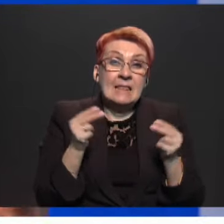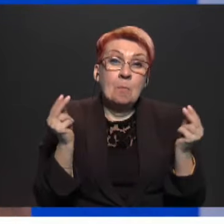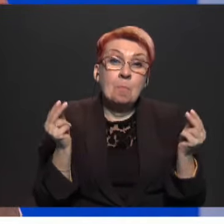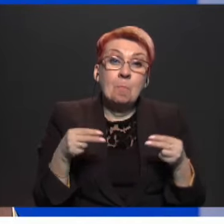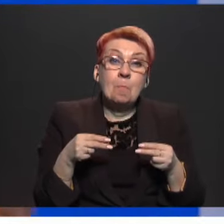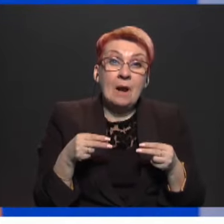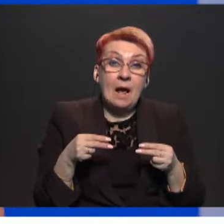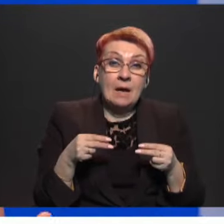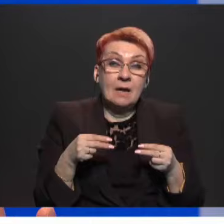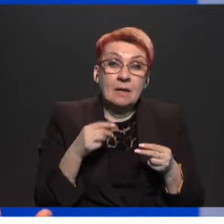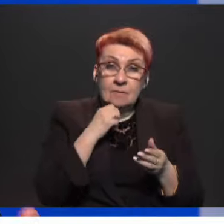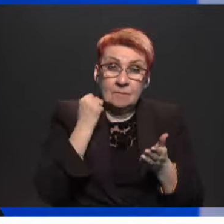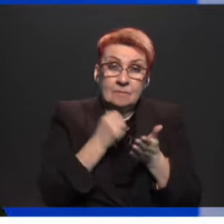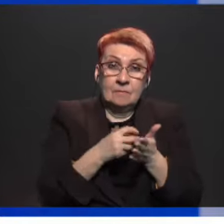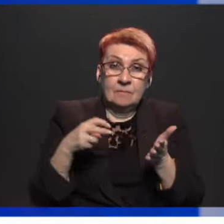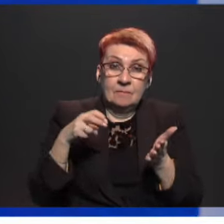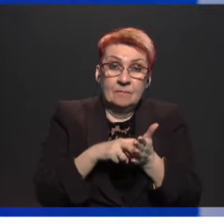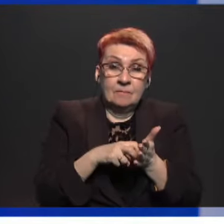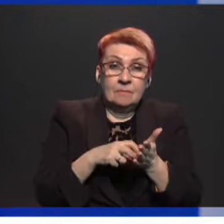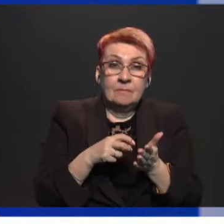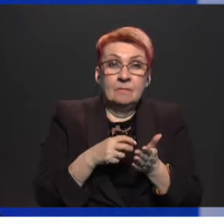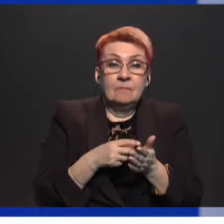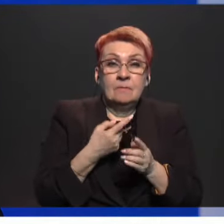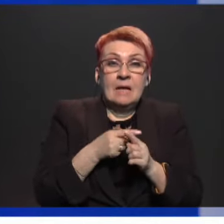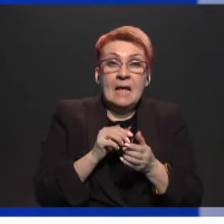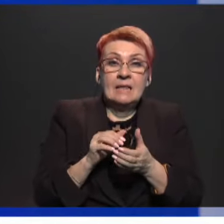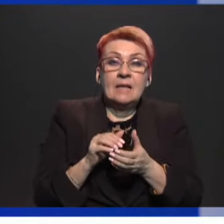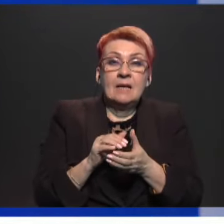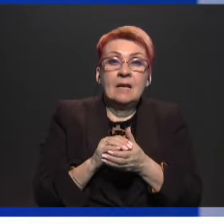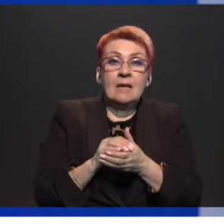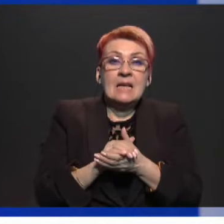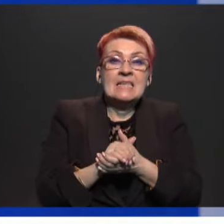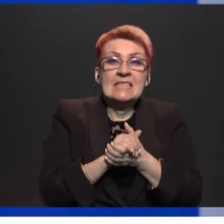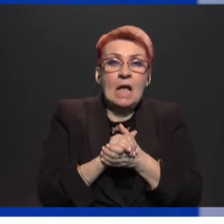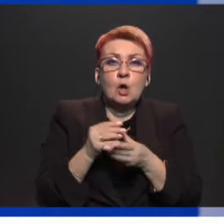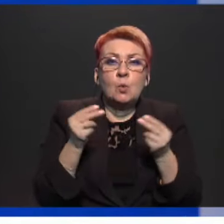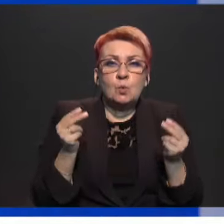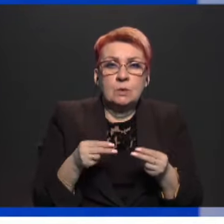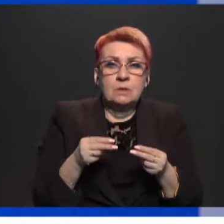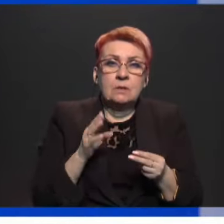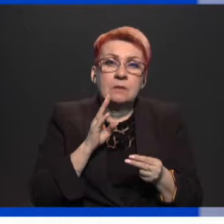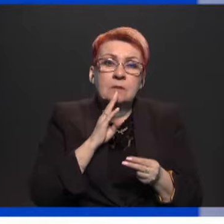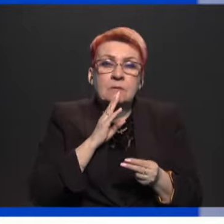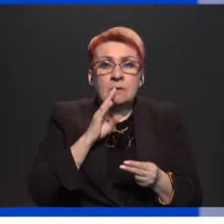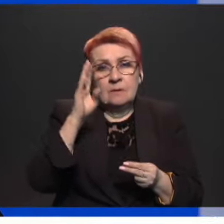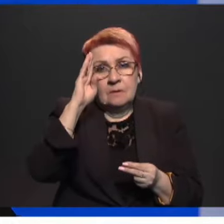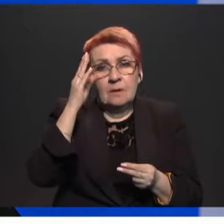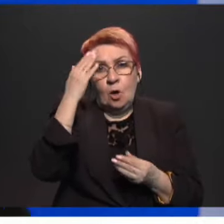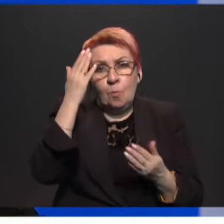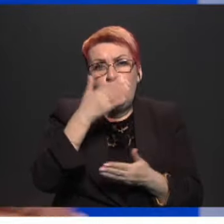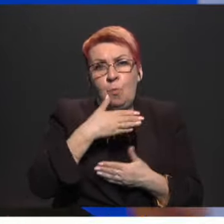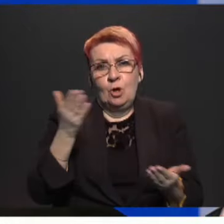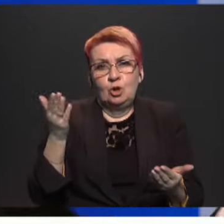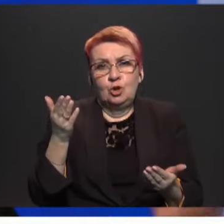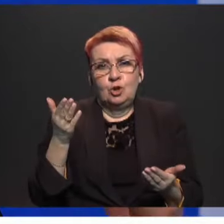это публичный и благословенный союз мужчины и женщины. Публичный – значит известный